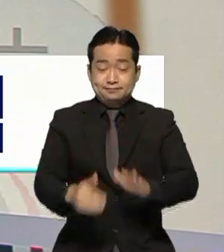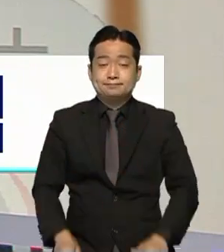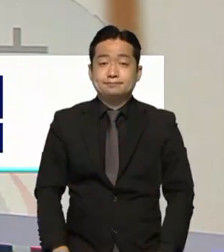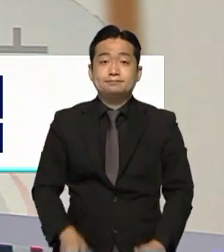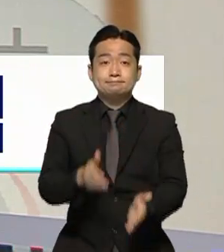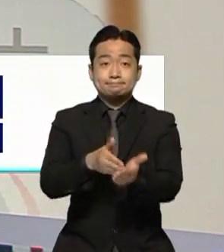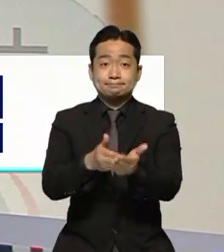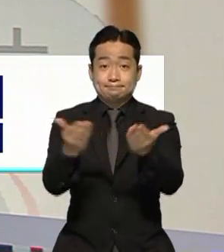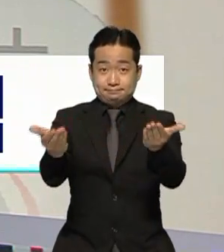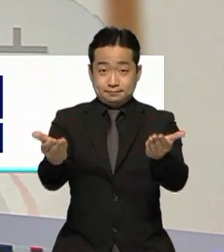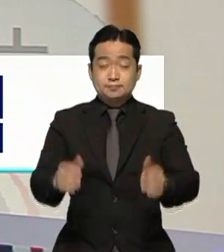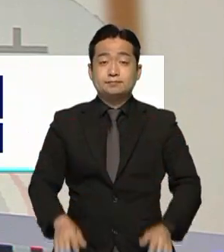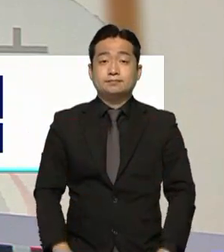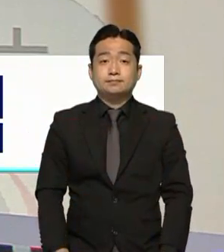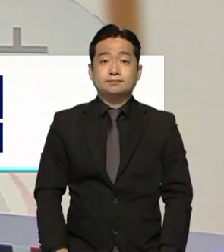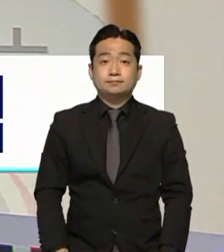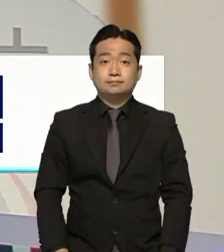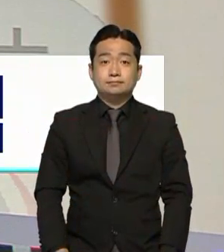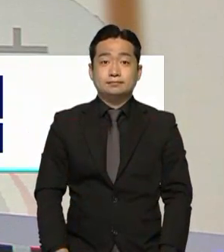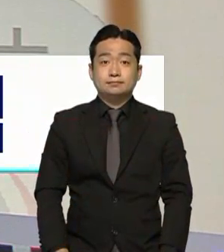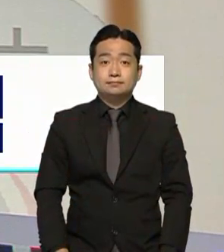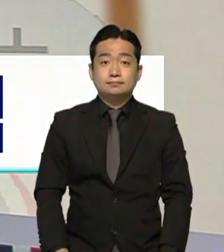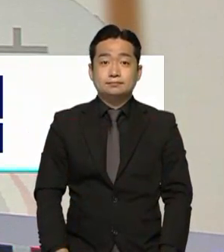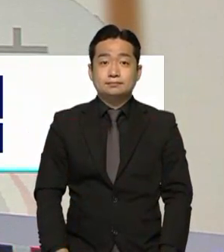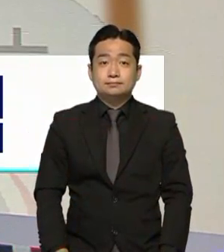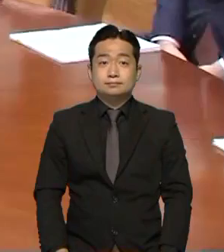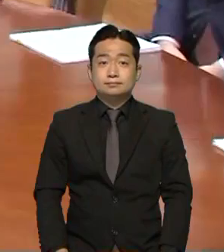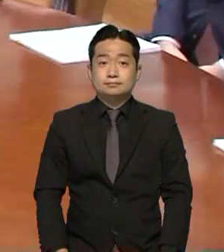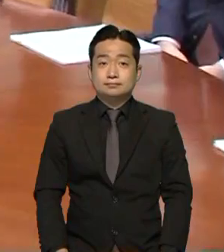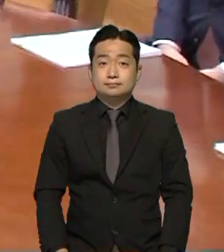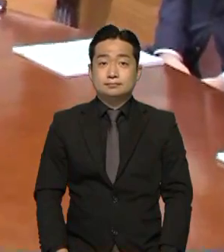물러났습니다. 이 소식은 홍영재 기자가 전하겠습니다.